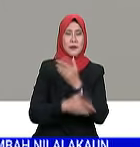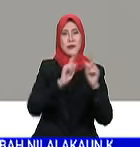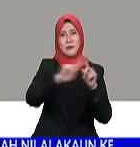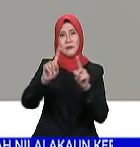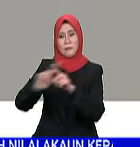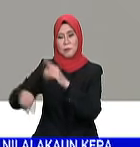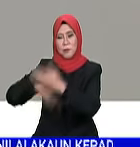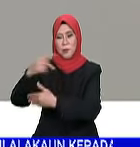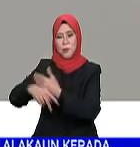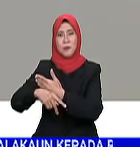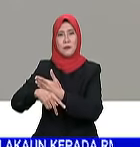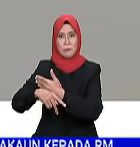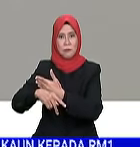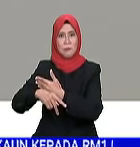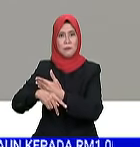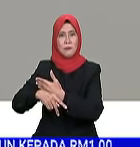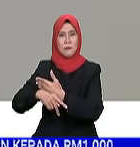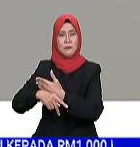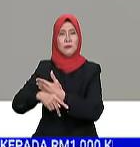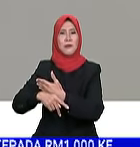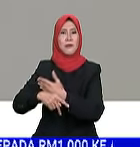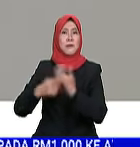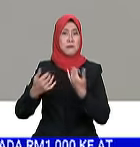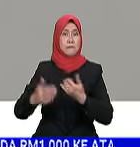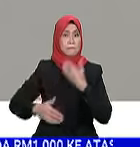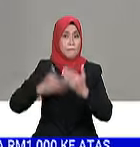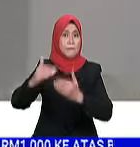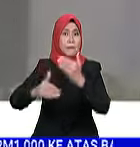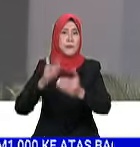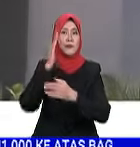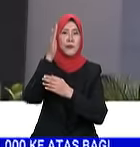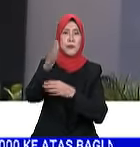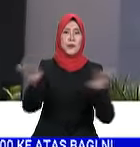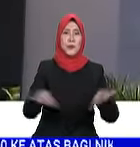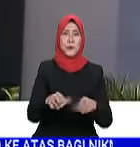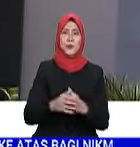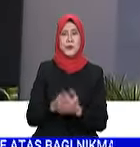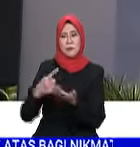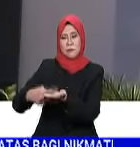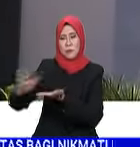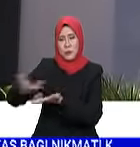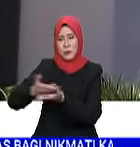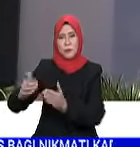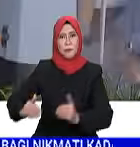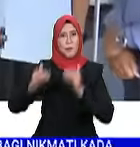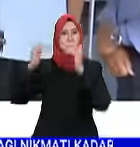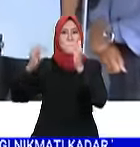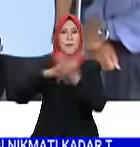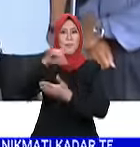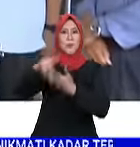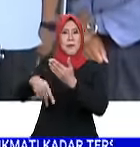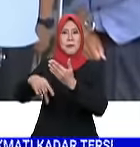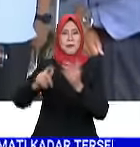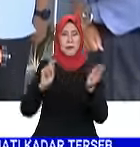pelbagai program yang telah, sedang dan akan dilaksanakan. Pihak MADA dalam rundingan untuk menaik taraf program kepada